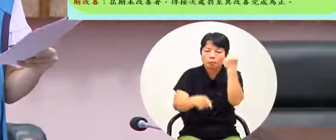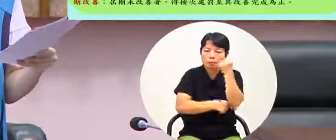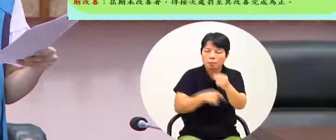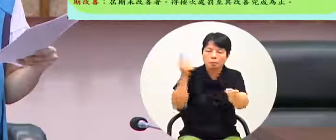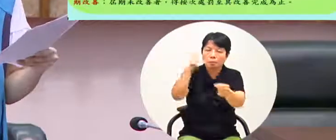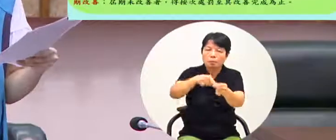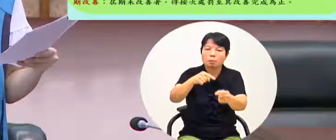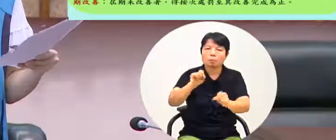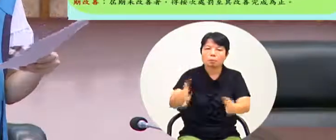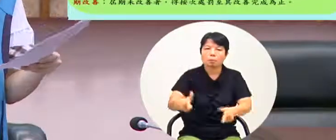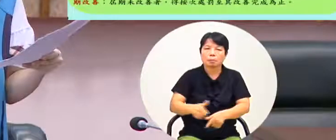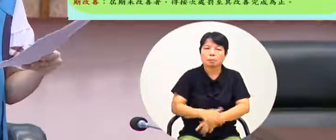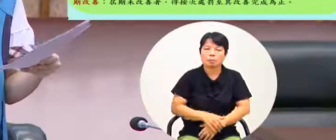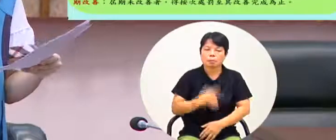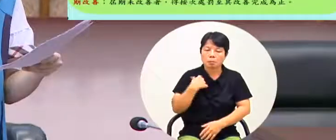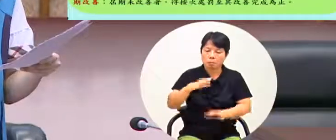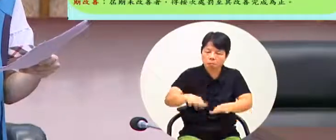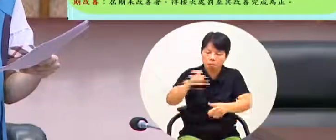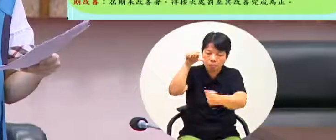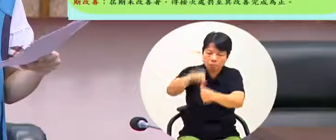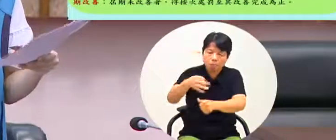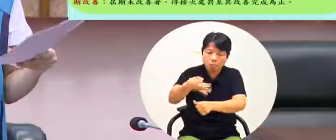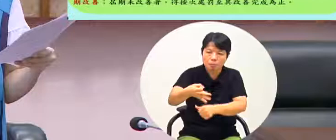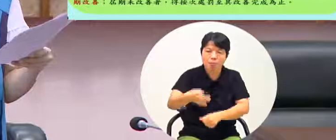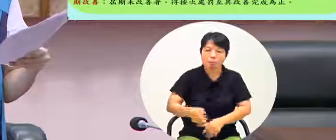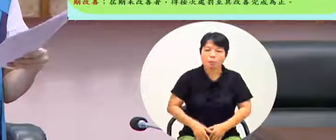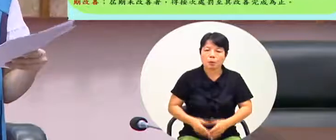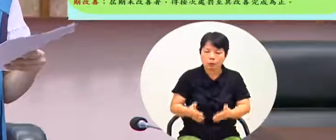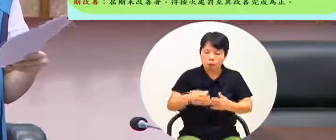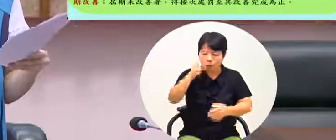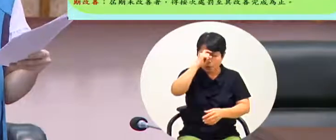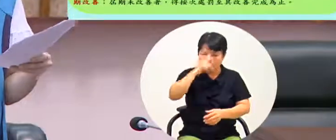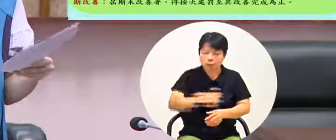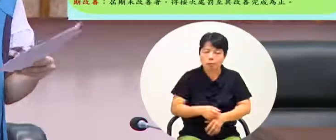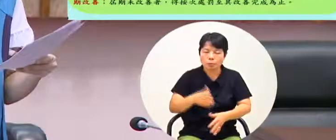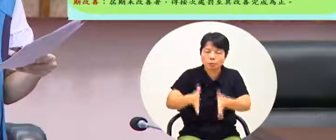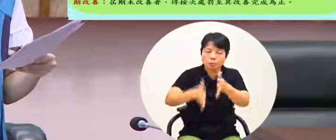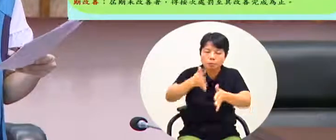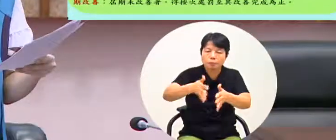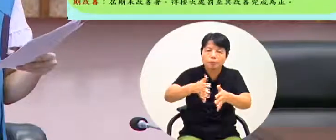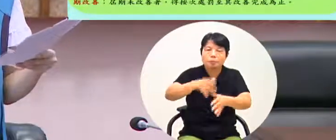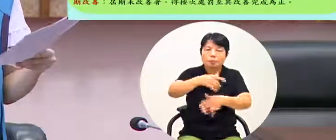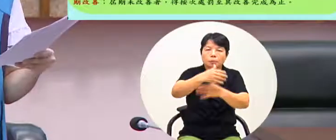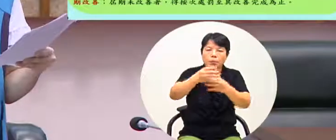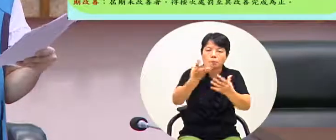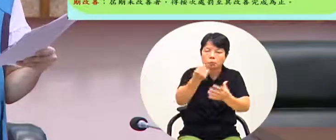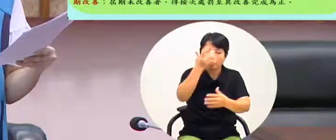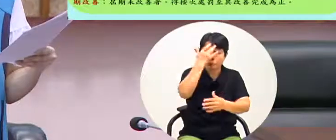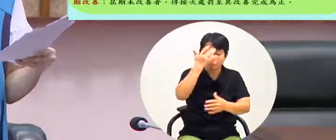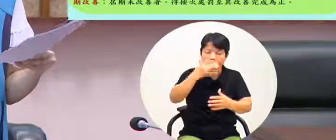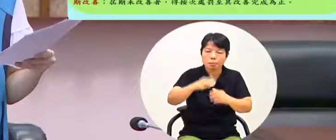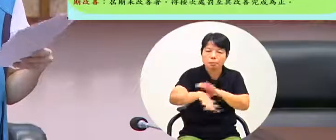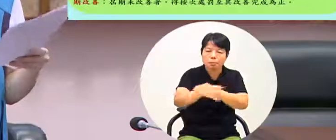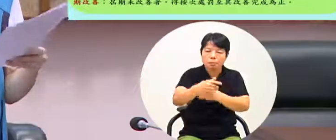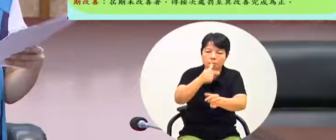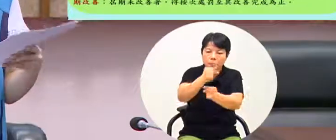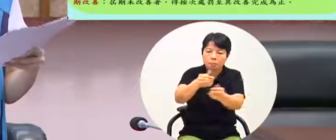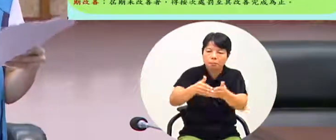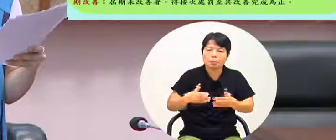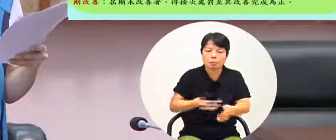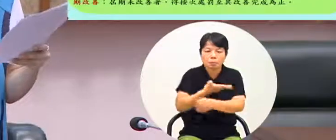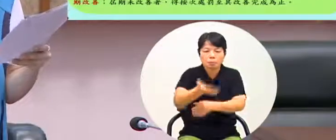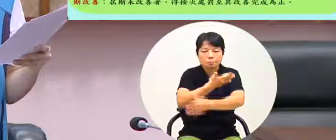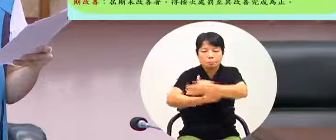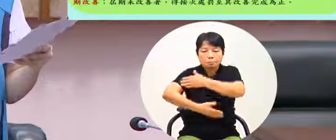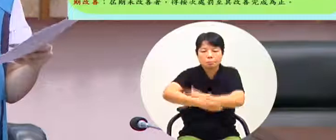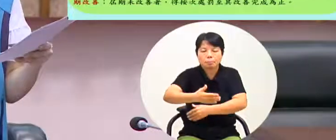不是要收罚款呢、啊，是希望说建筑物的无障碍设施可以更完善嘛，然后让身心障碍不便的人可以友善的这些使